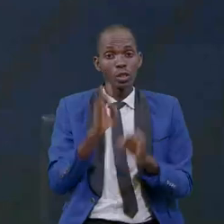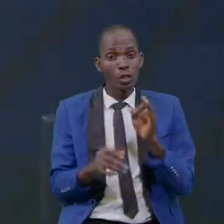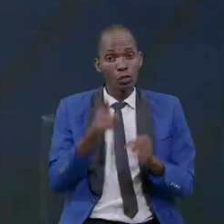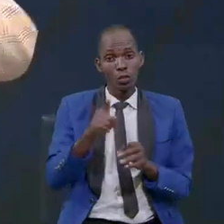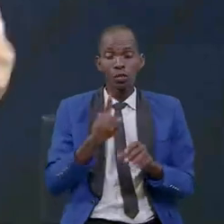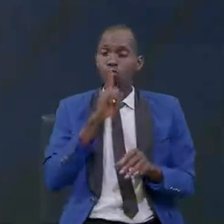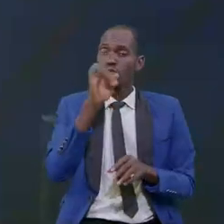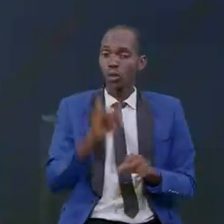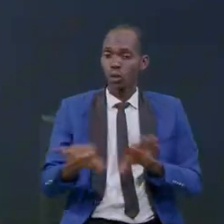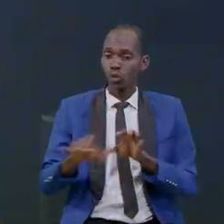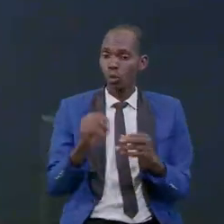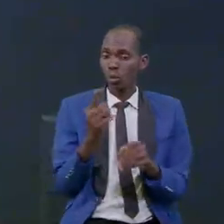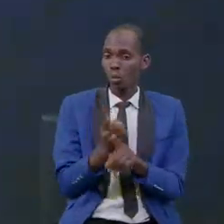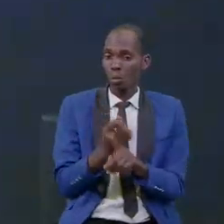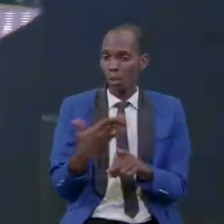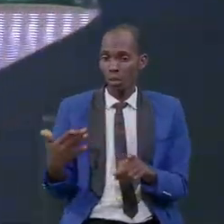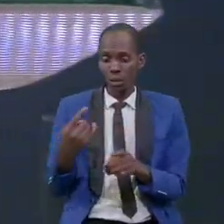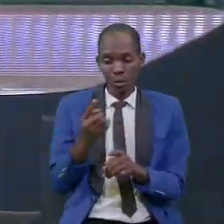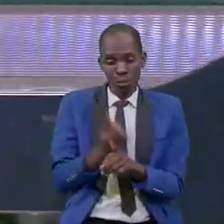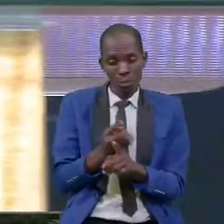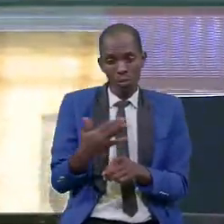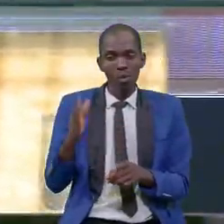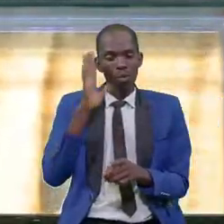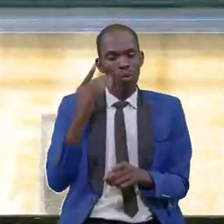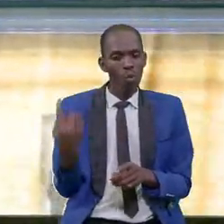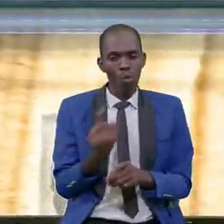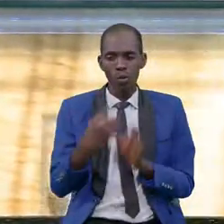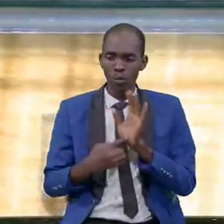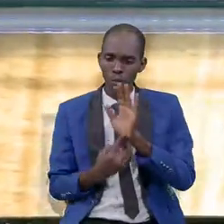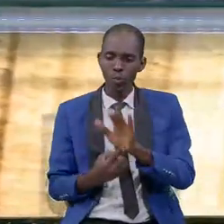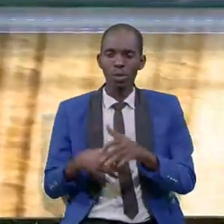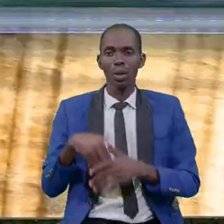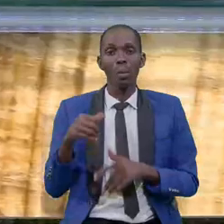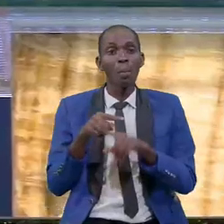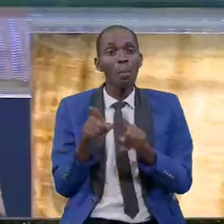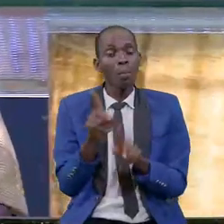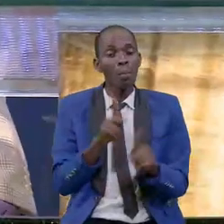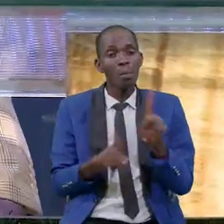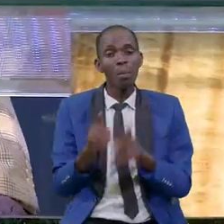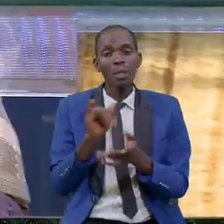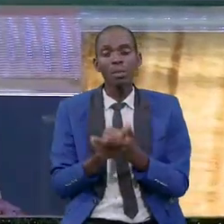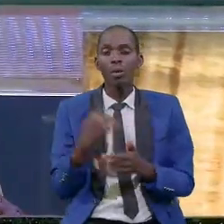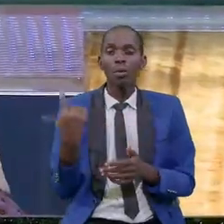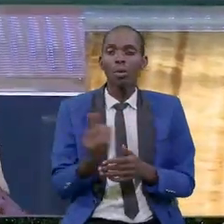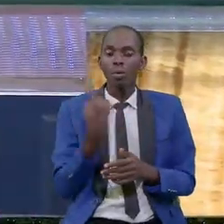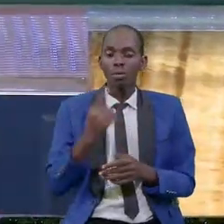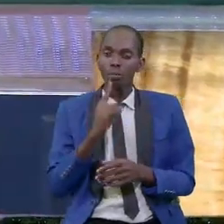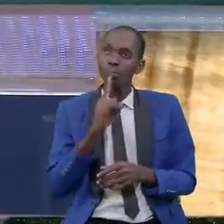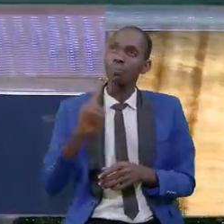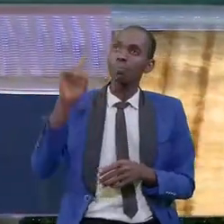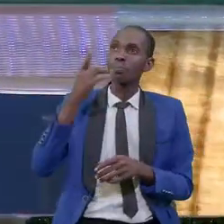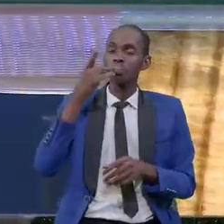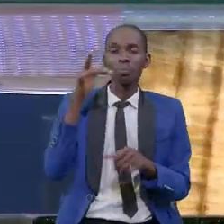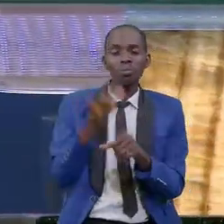la vérité va se déclarer. Pour les gens qui jurent pour tromper, ils jurent